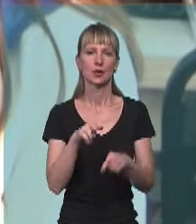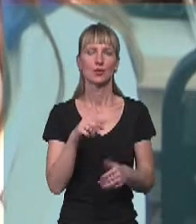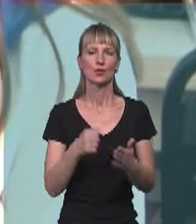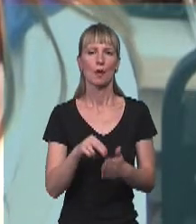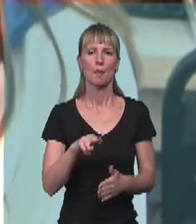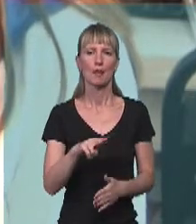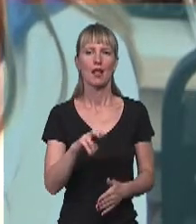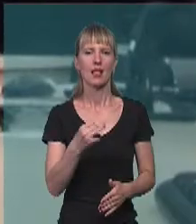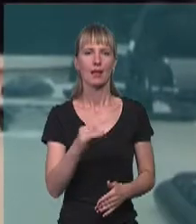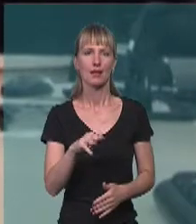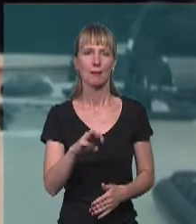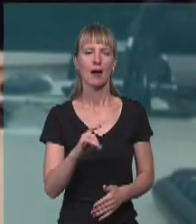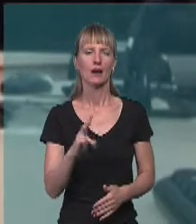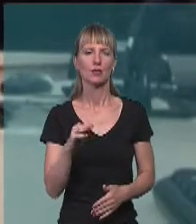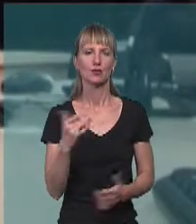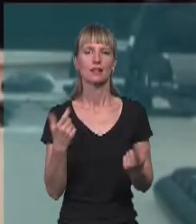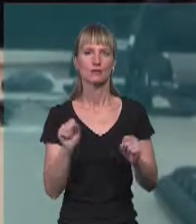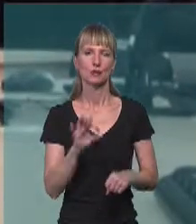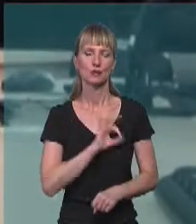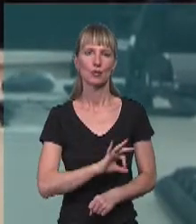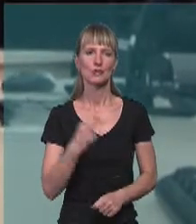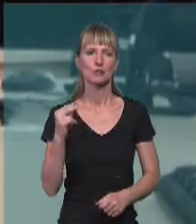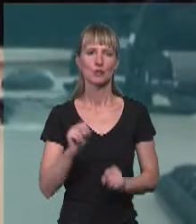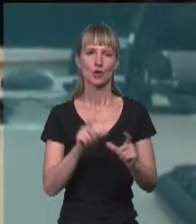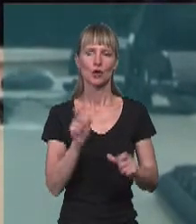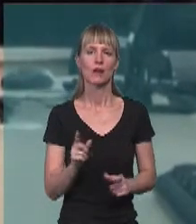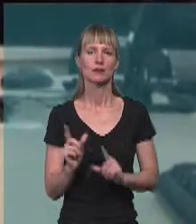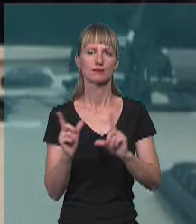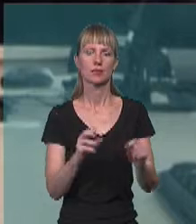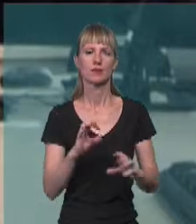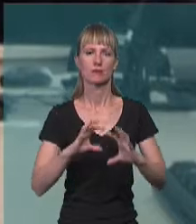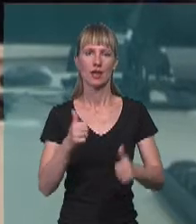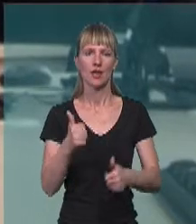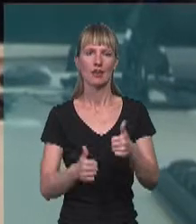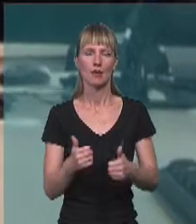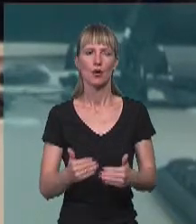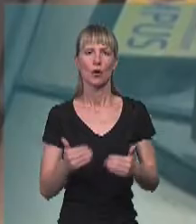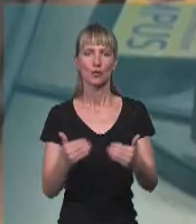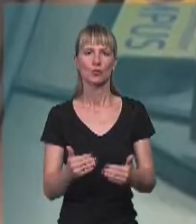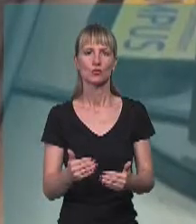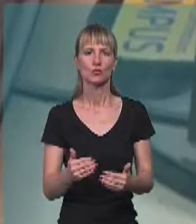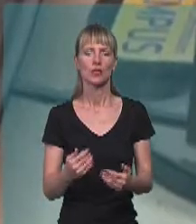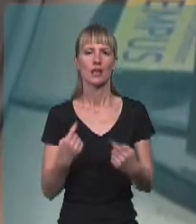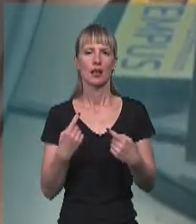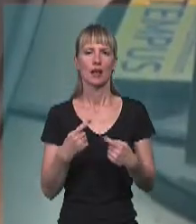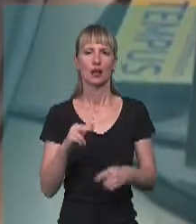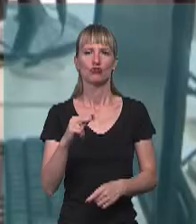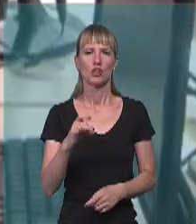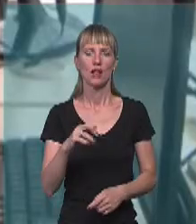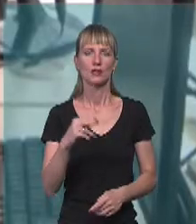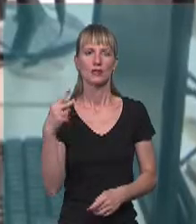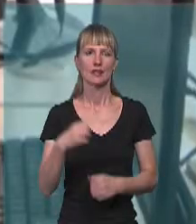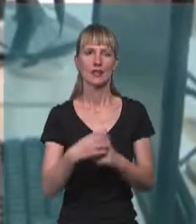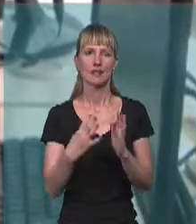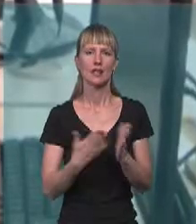буде користуватися. У серпні цього року запорізькі школярки поїдуть на світовий етап конкурсу Technovation Challenge 2019,